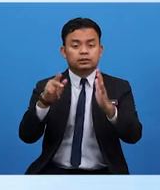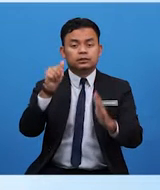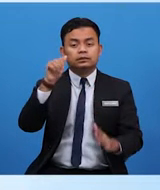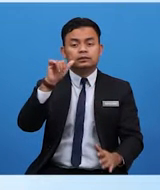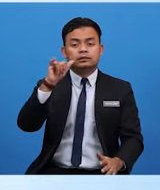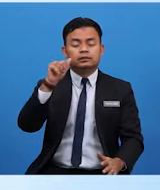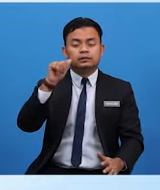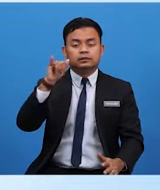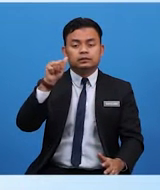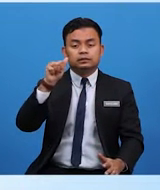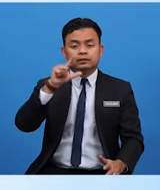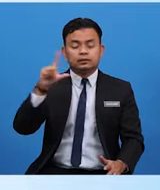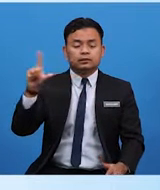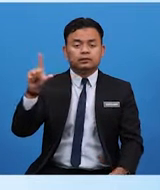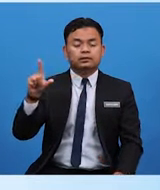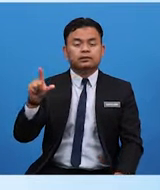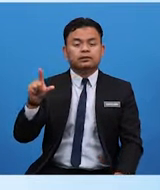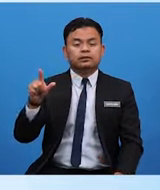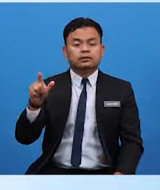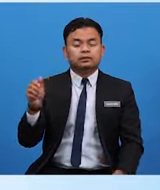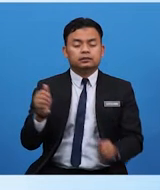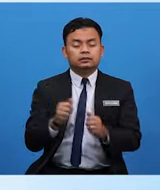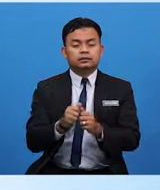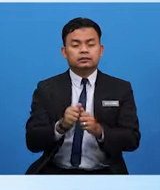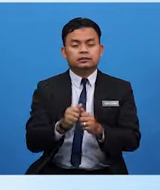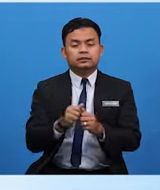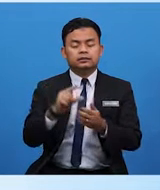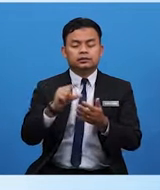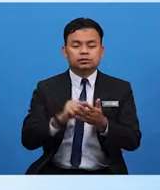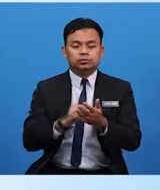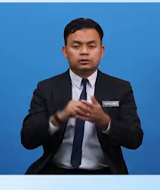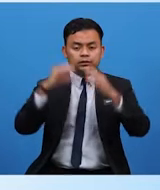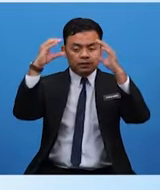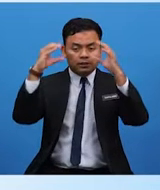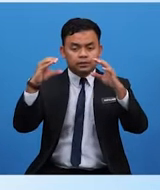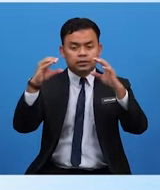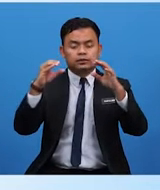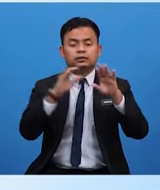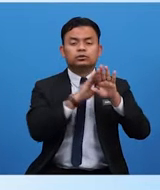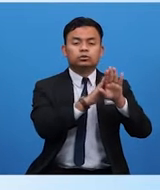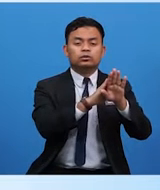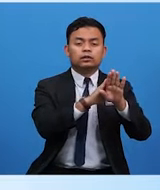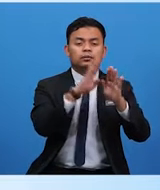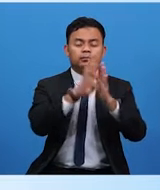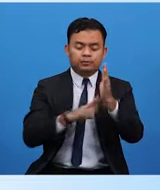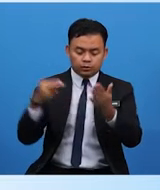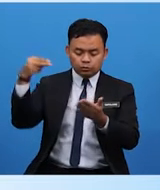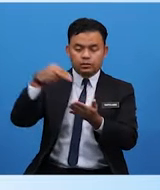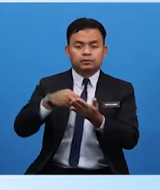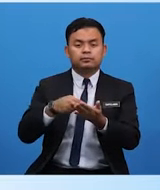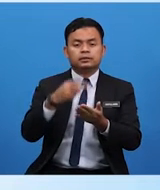dengan menggunakan kaedah tolak berulang lihat contoh